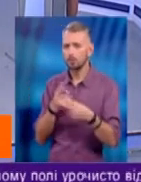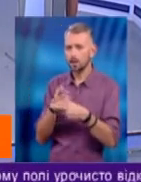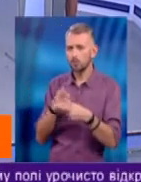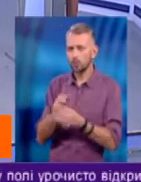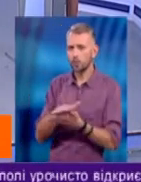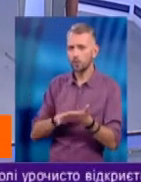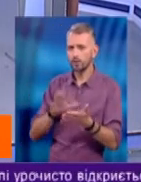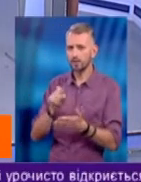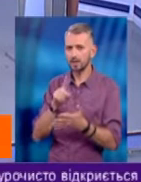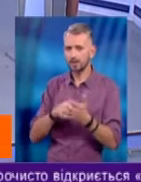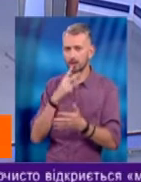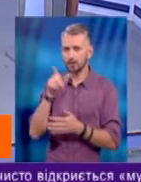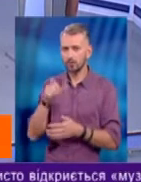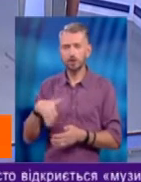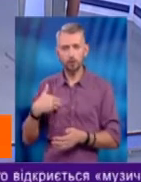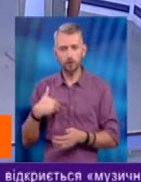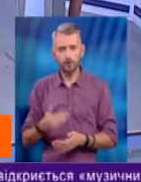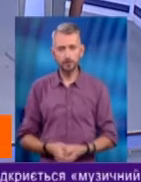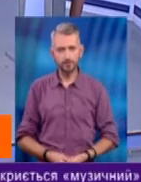після питання глядача. Доброго вечора.